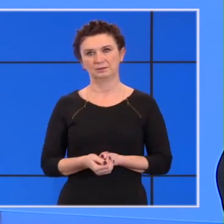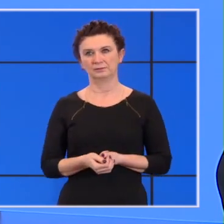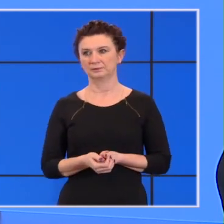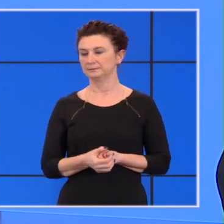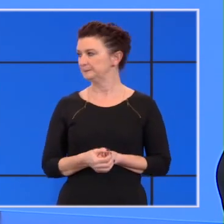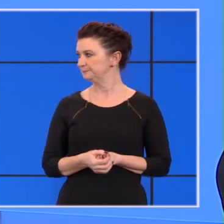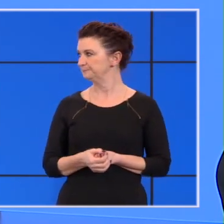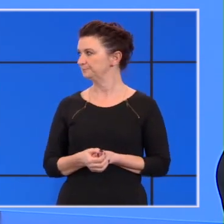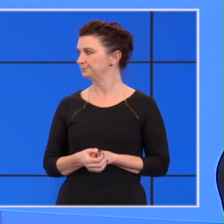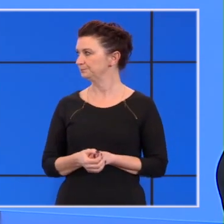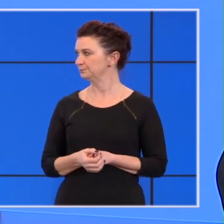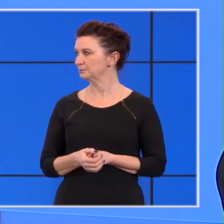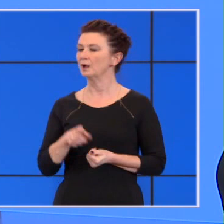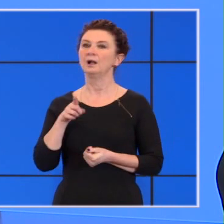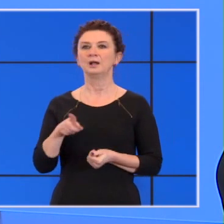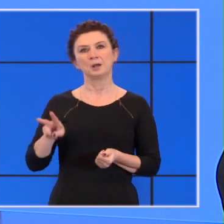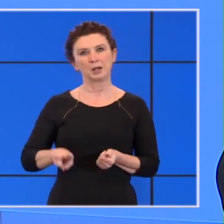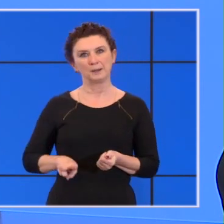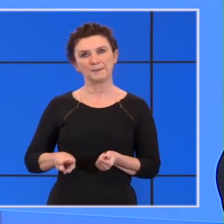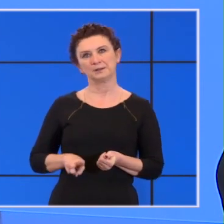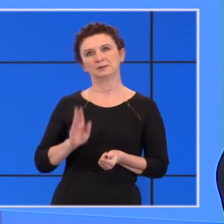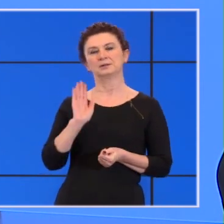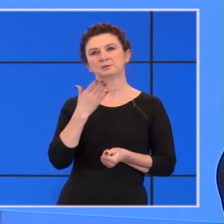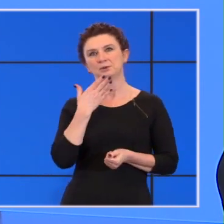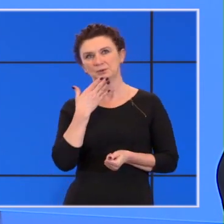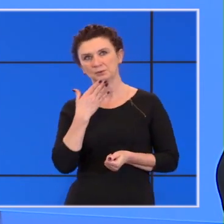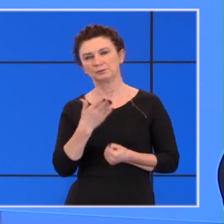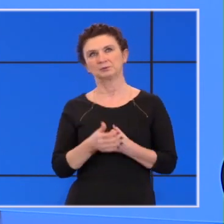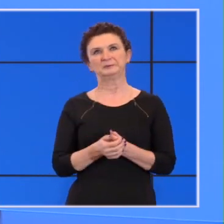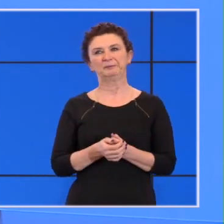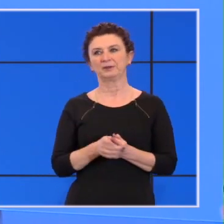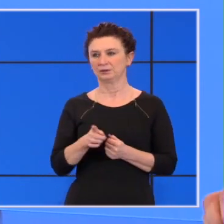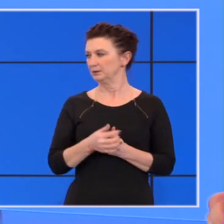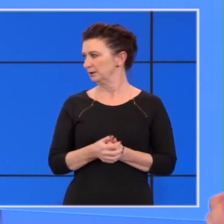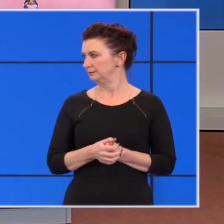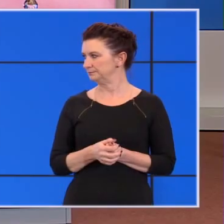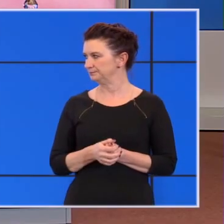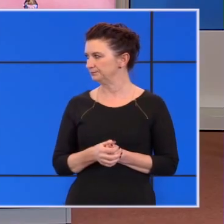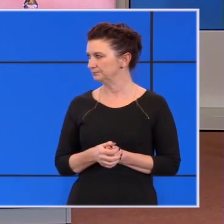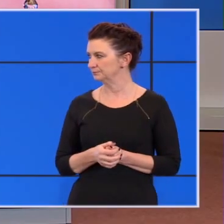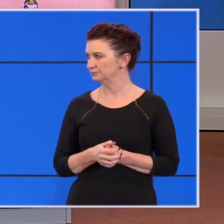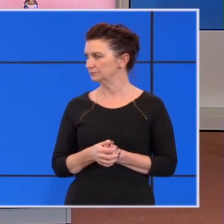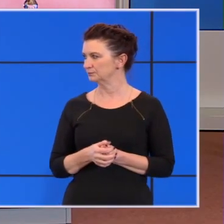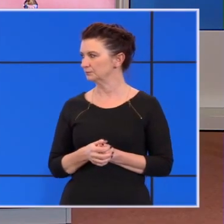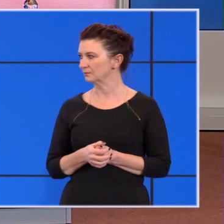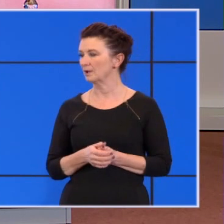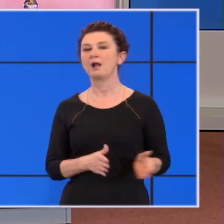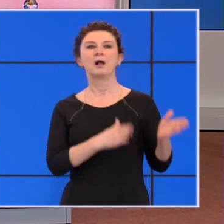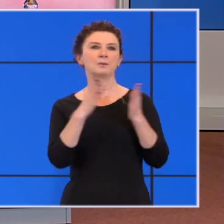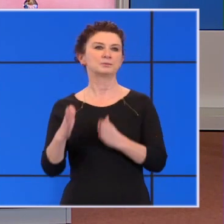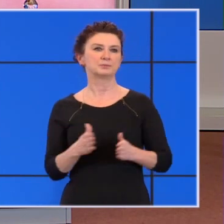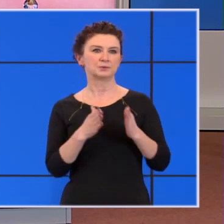obowiązek takiego budowania zgody wokół tego projektu. Bardzo proszę, panie ministrze. Szanowni państwo, przygotowaliśmy